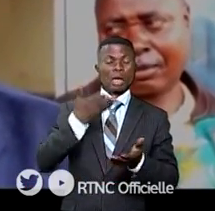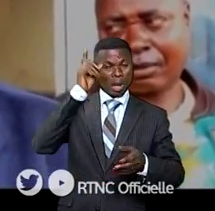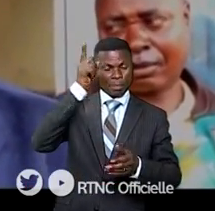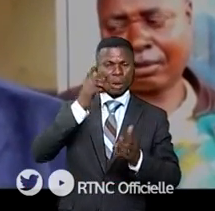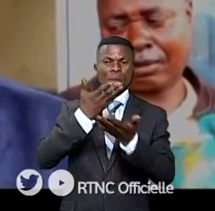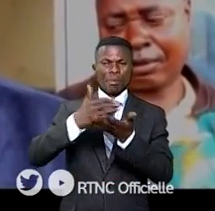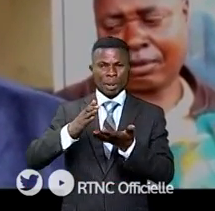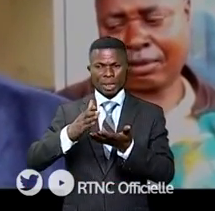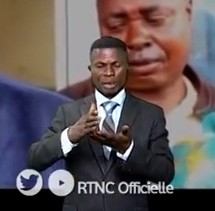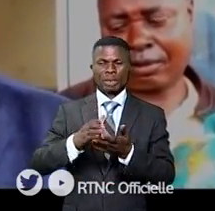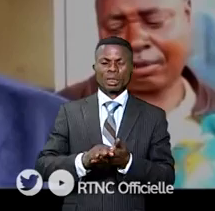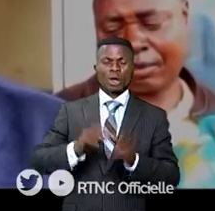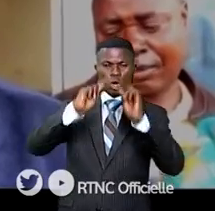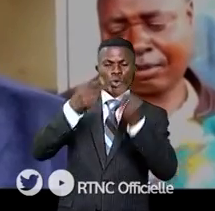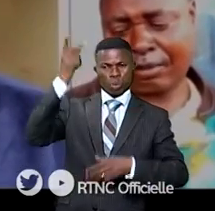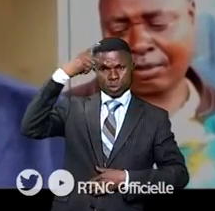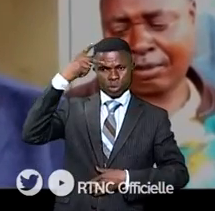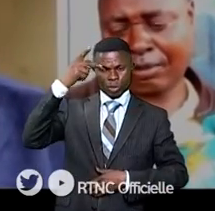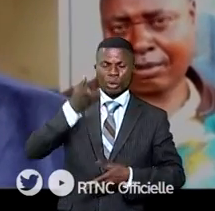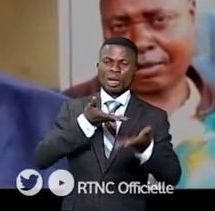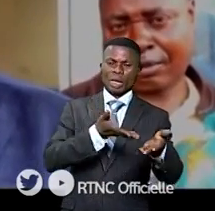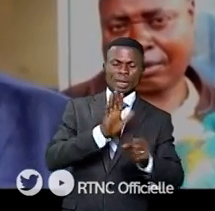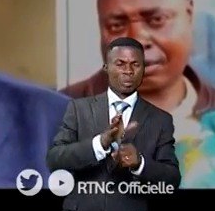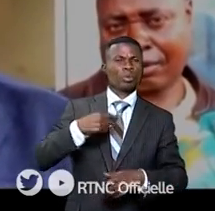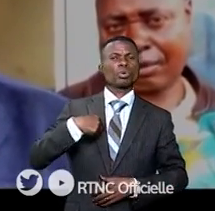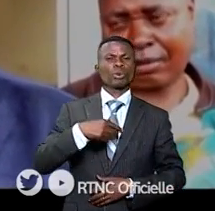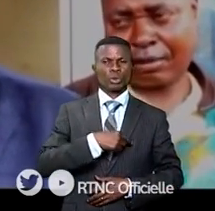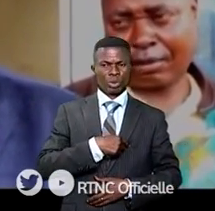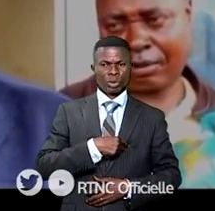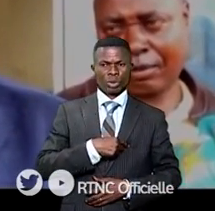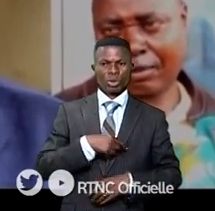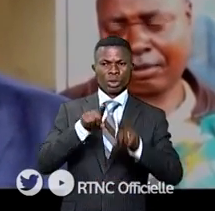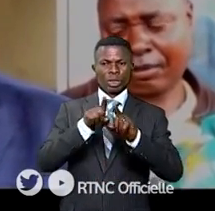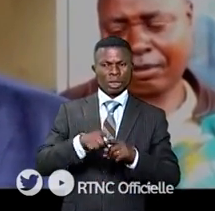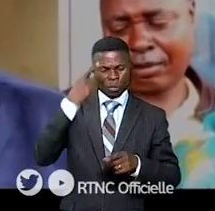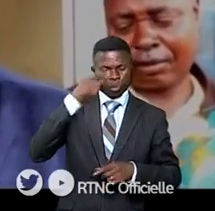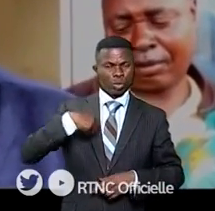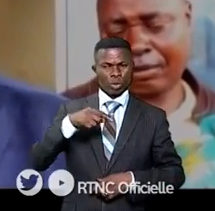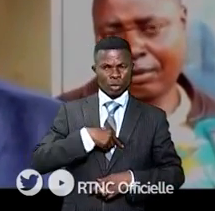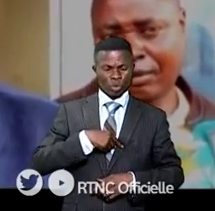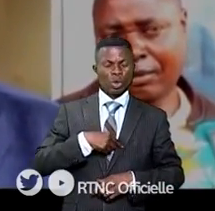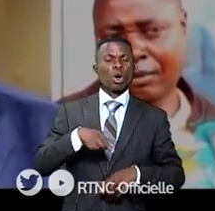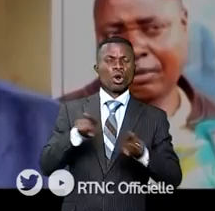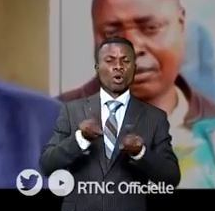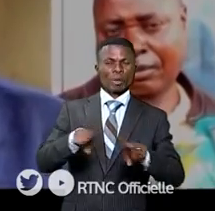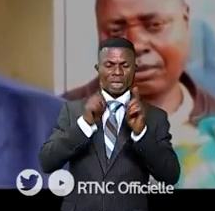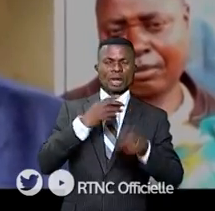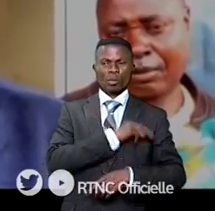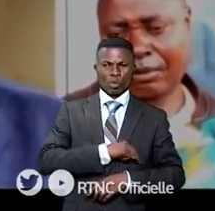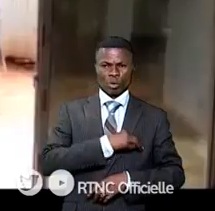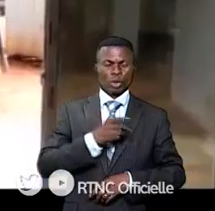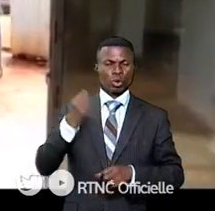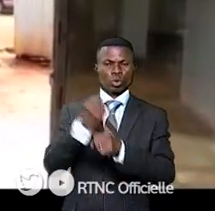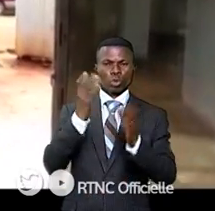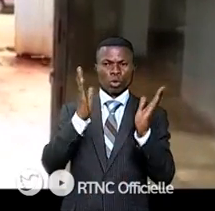première, un parti politique qui vient nous accompagner. Et pour nous, déjà, c'est une dette morale, nous, les opérateurs